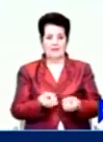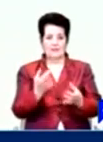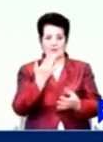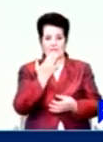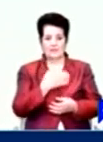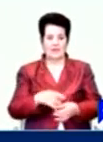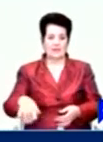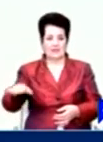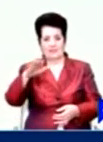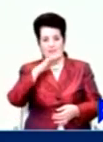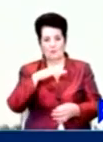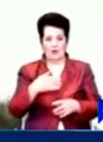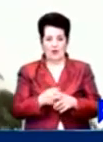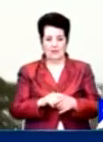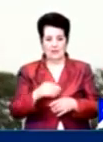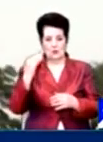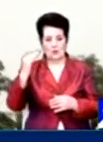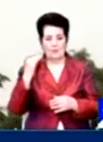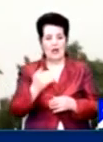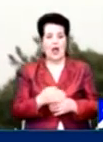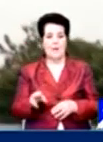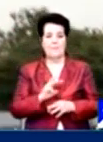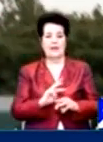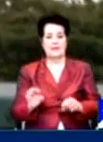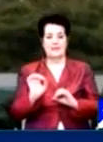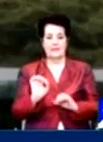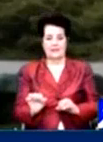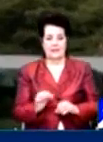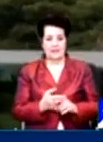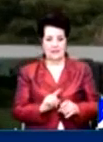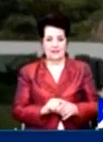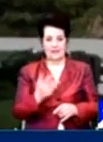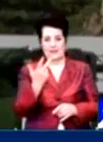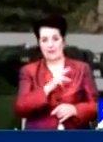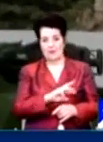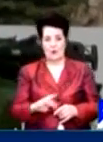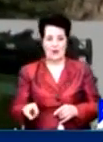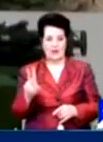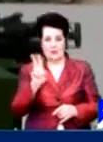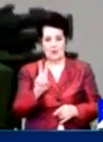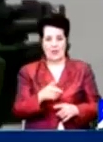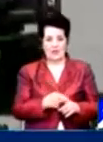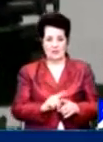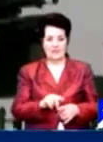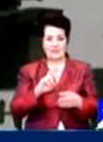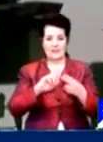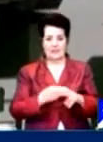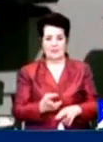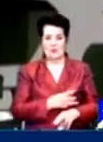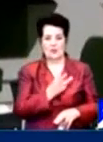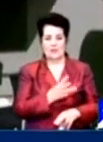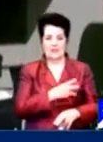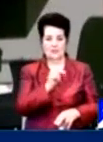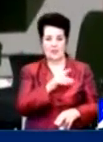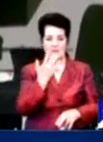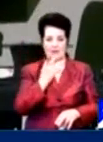zbura deasupra celebrului Champs-Élysées. Ministerul francez al apărării a investit 1,3 milioane de dolari în această tehnică, foarte dorită și de